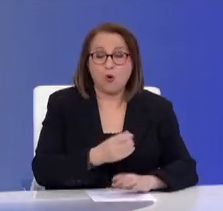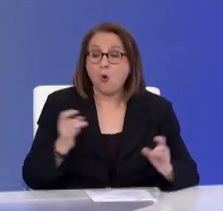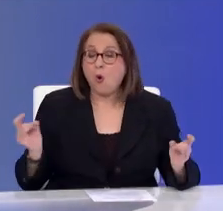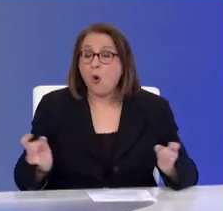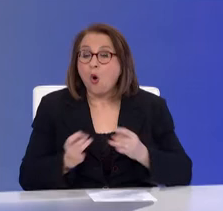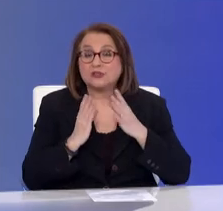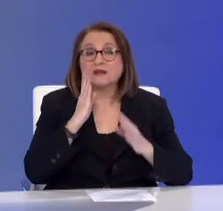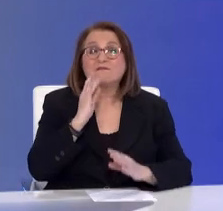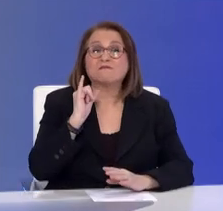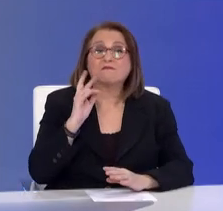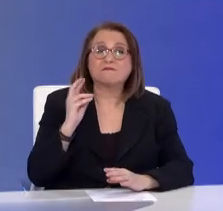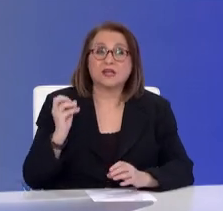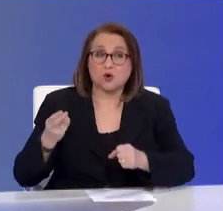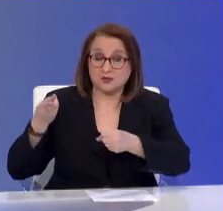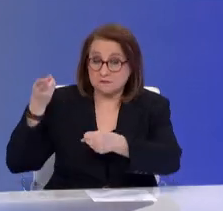Λόρδου Βίρονα